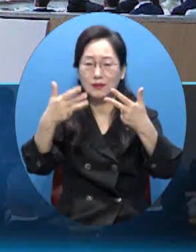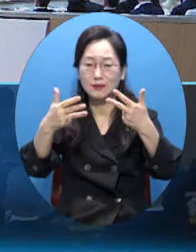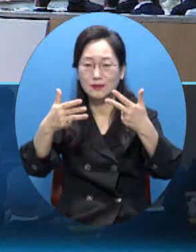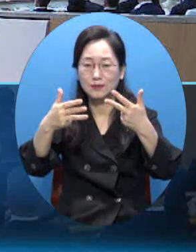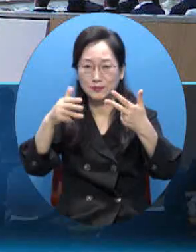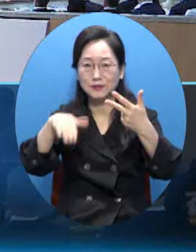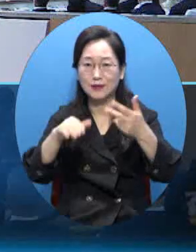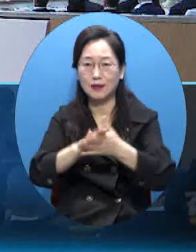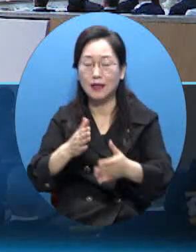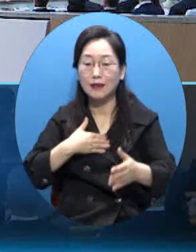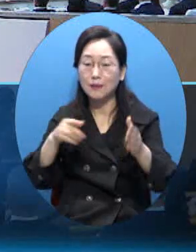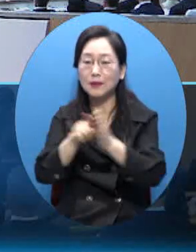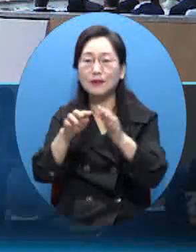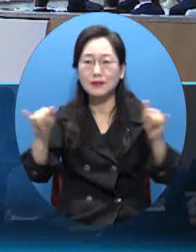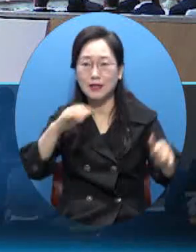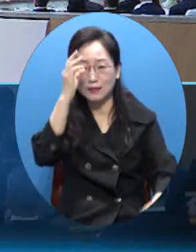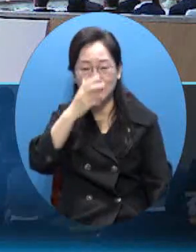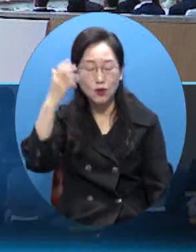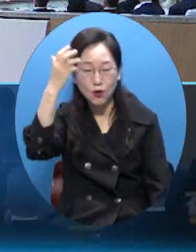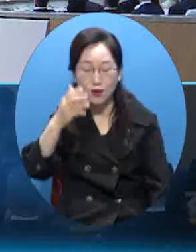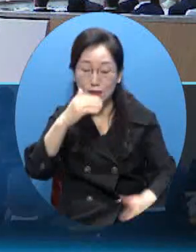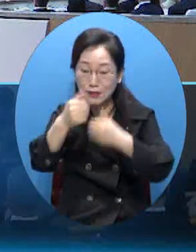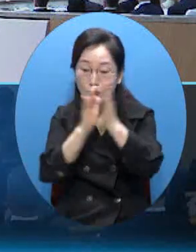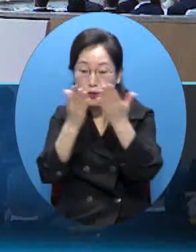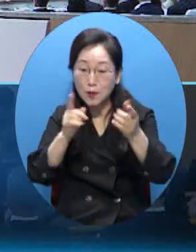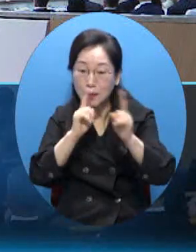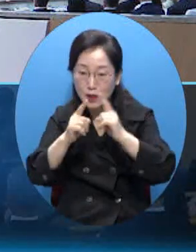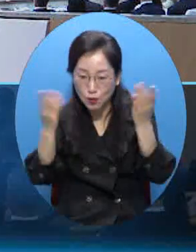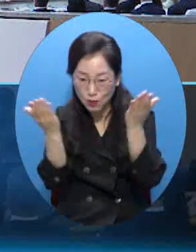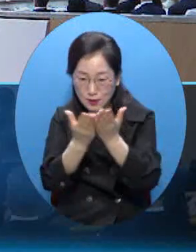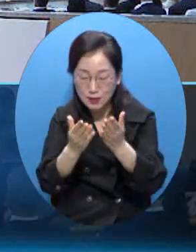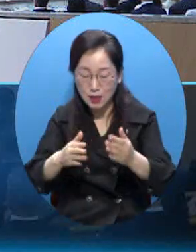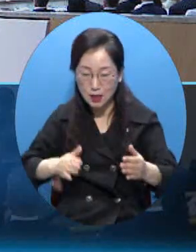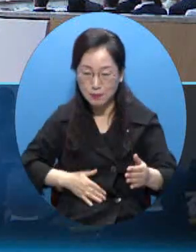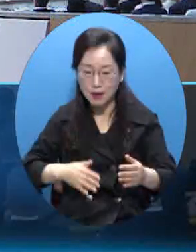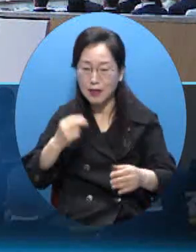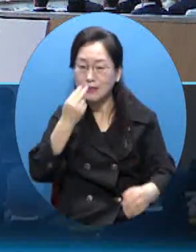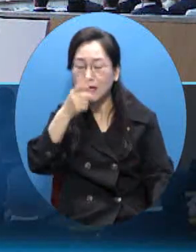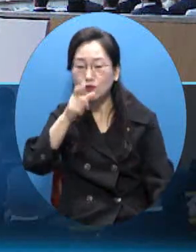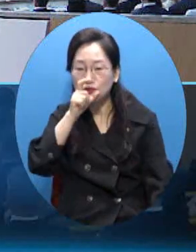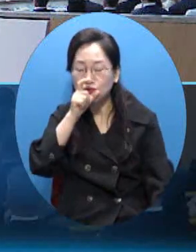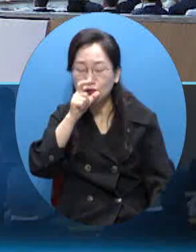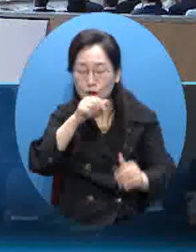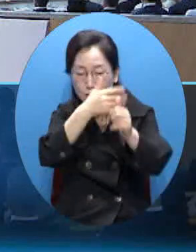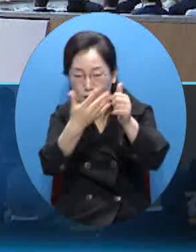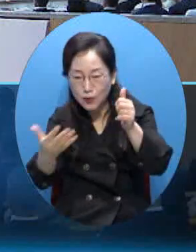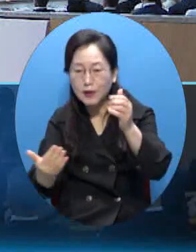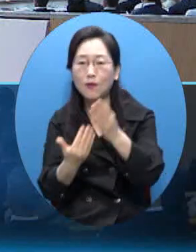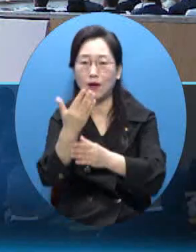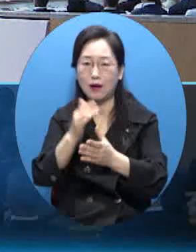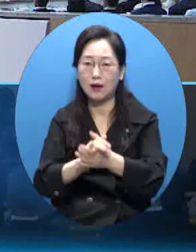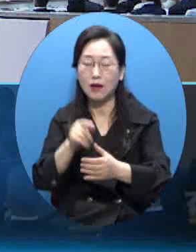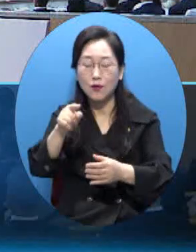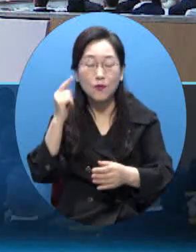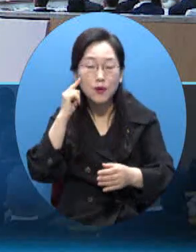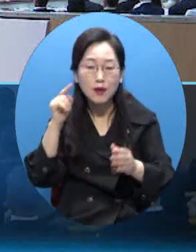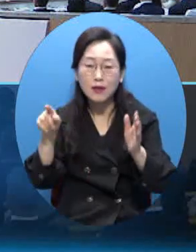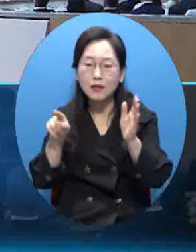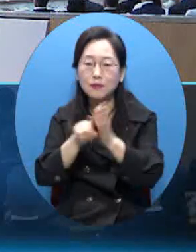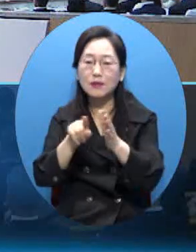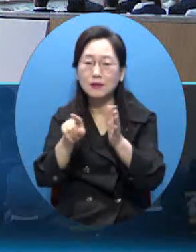39절입니다 나를 믿는 자는 성경의 이름과 같이 그 배에서 생수의 강이 흘러나오리라 하시니 이는 그를 믿는 자들이